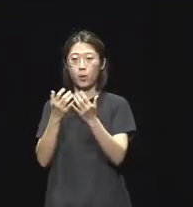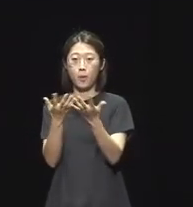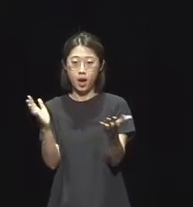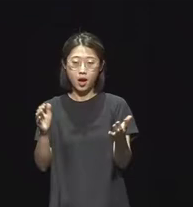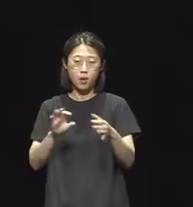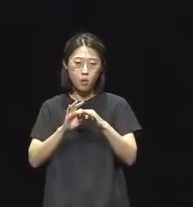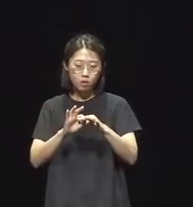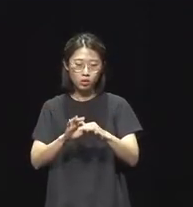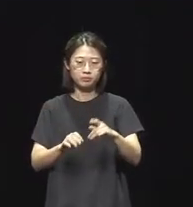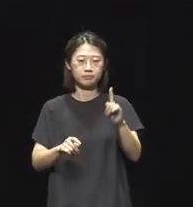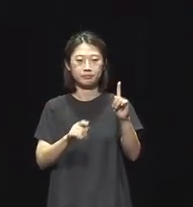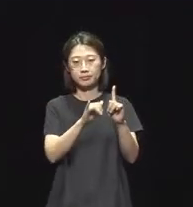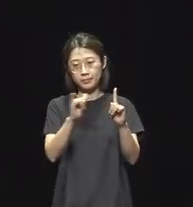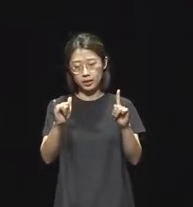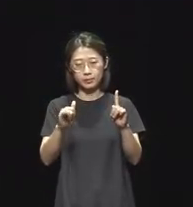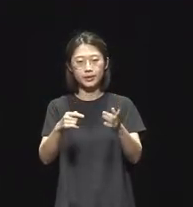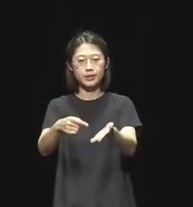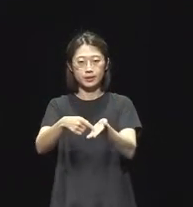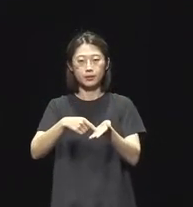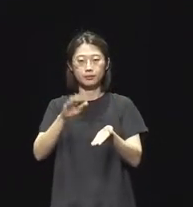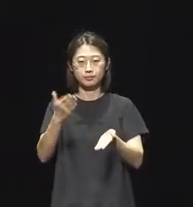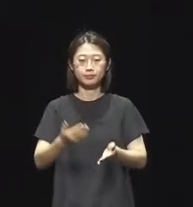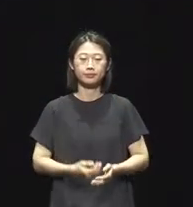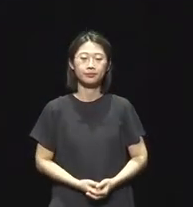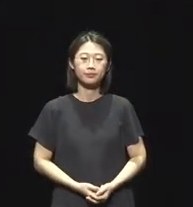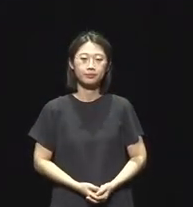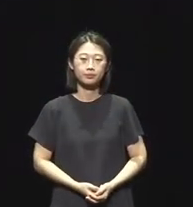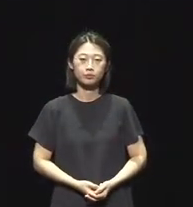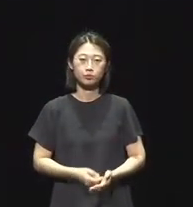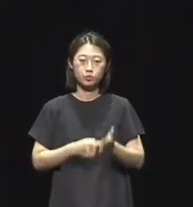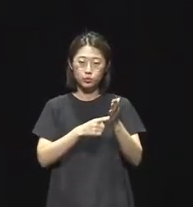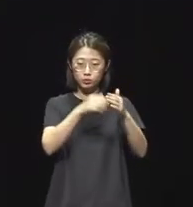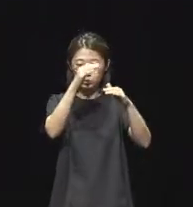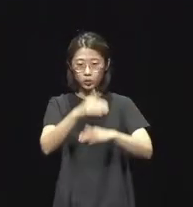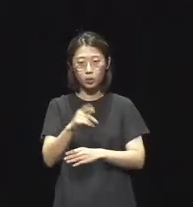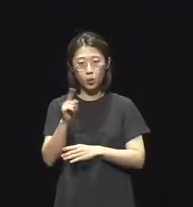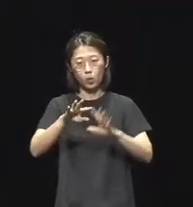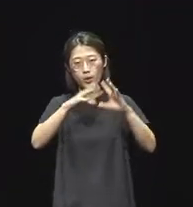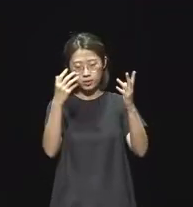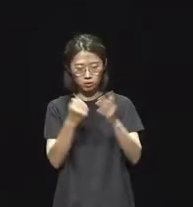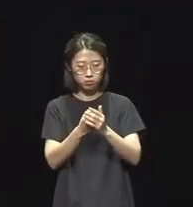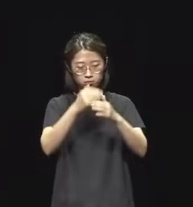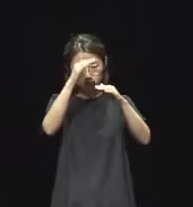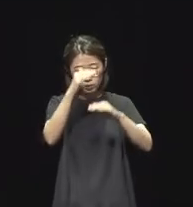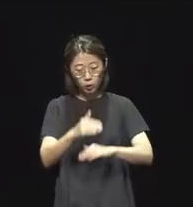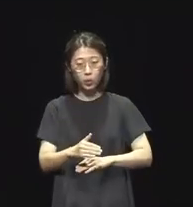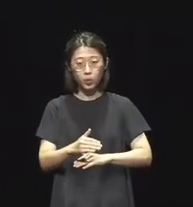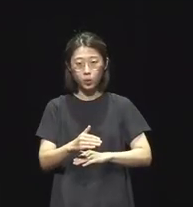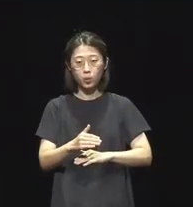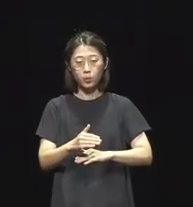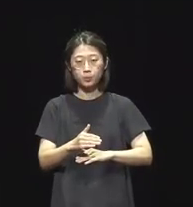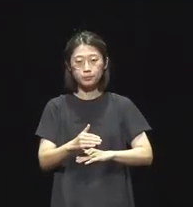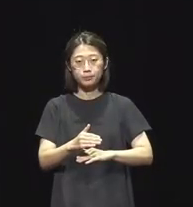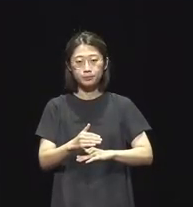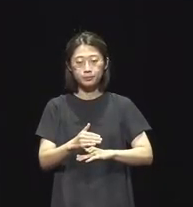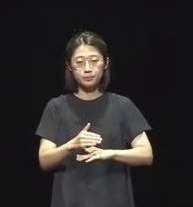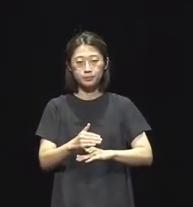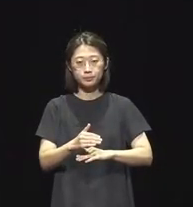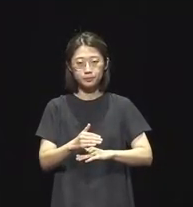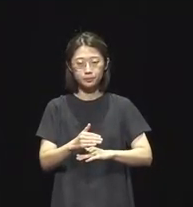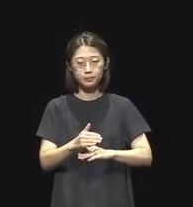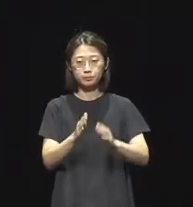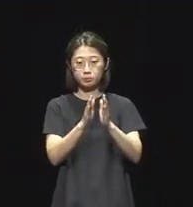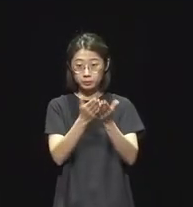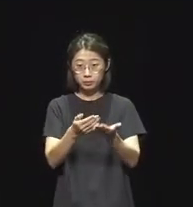1인이 신청해 주시면 됩니다 지원 내용은 완성된 일정 정도의 규격을 갖춘 완성된 작품들을